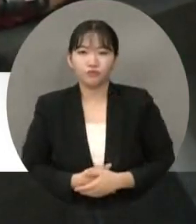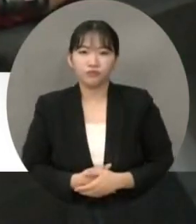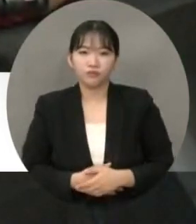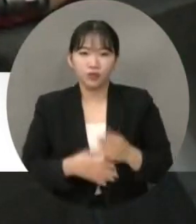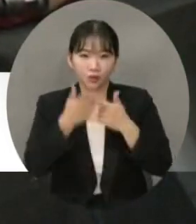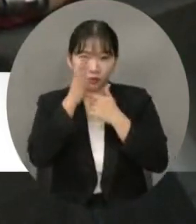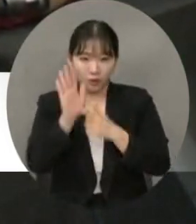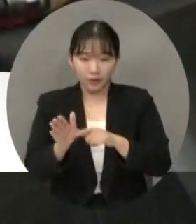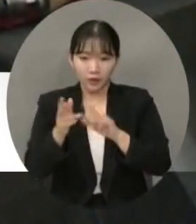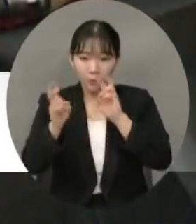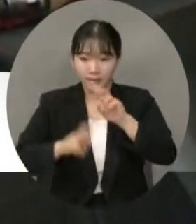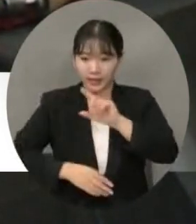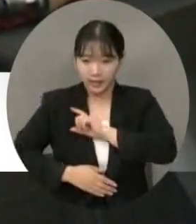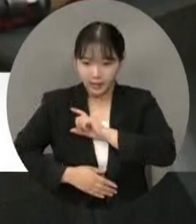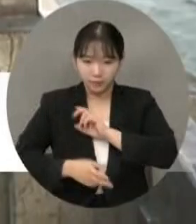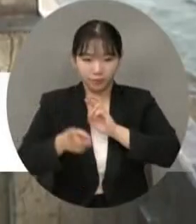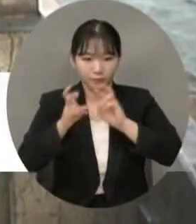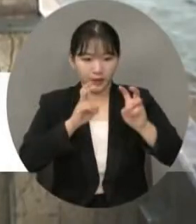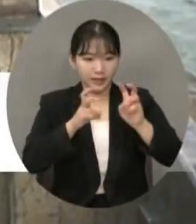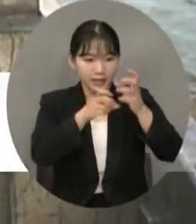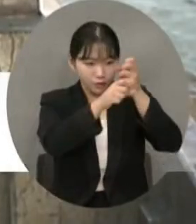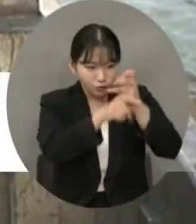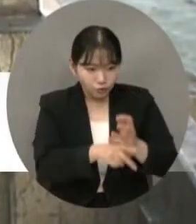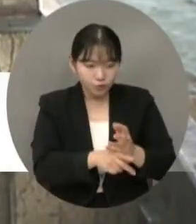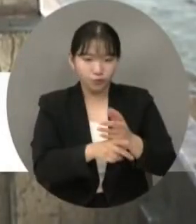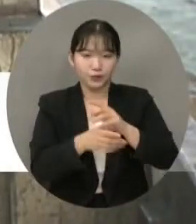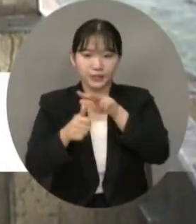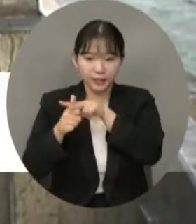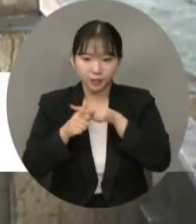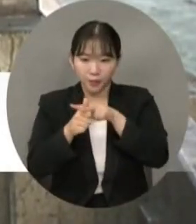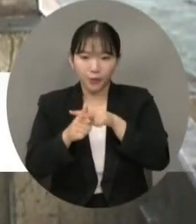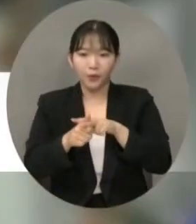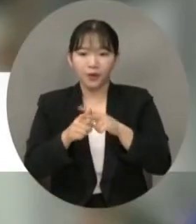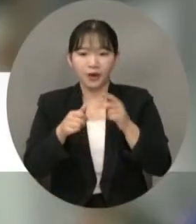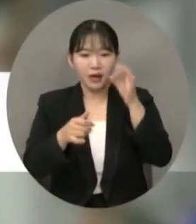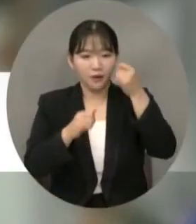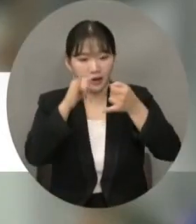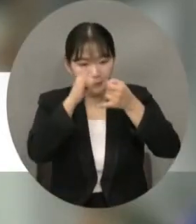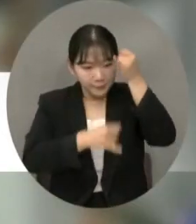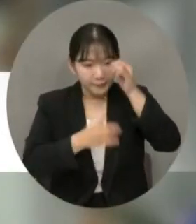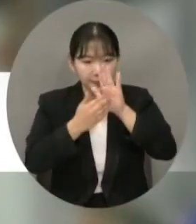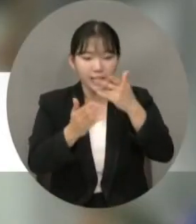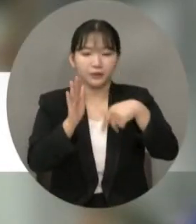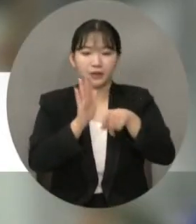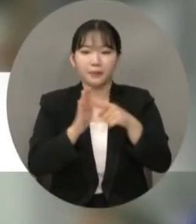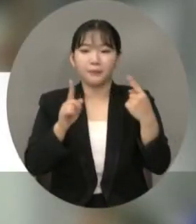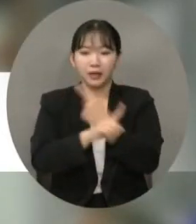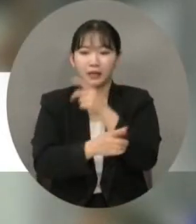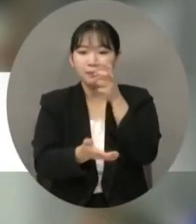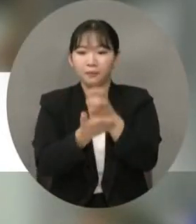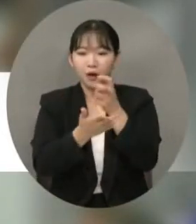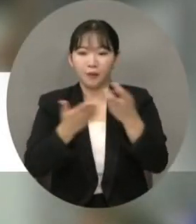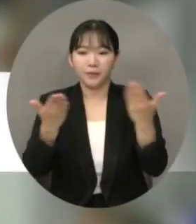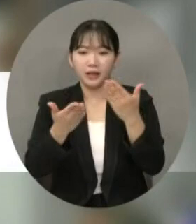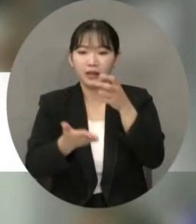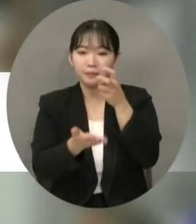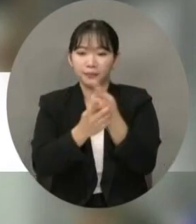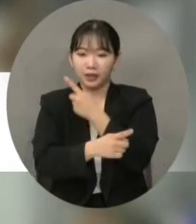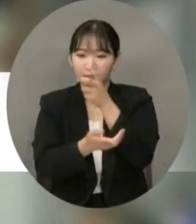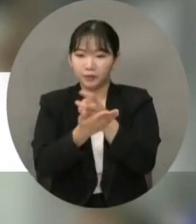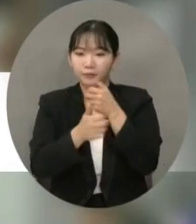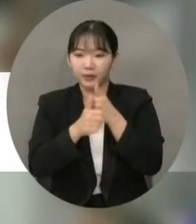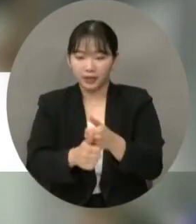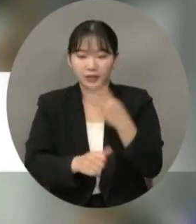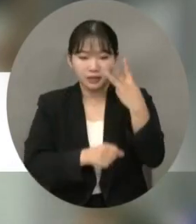공개된 사업장 명과 사업자 주소지 등의 정보는 임금 채불 예방을 위해 개정된 근로 개정법에 따라